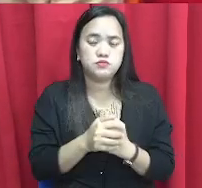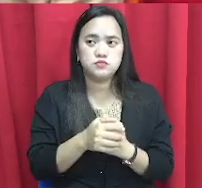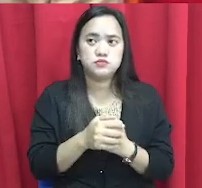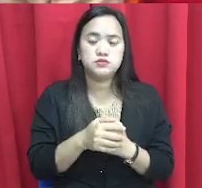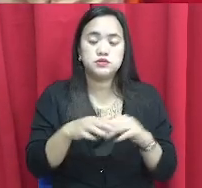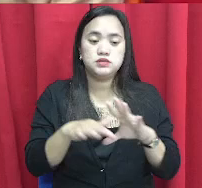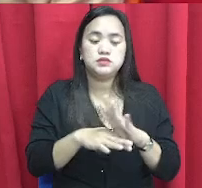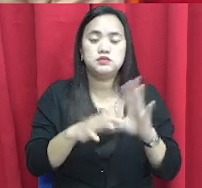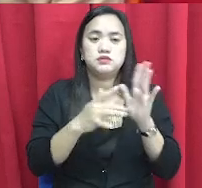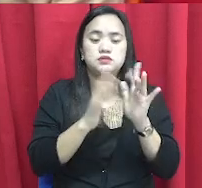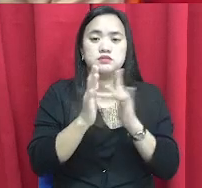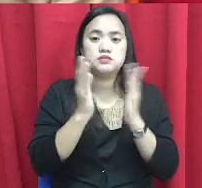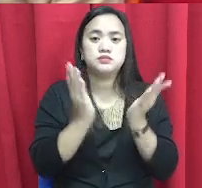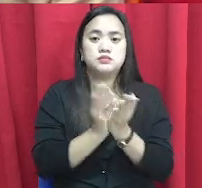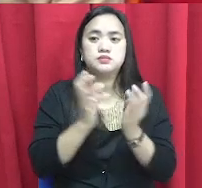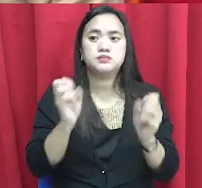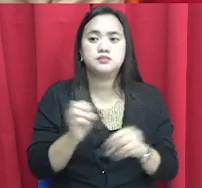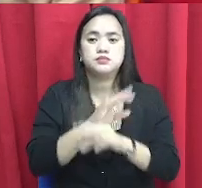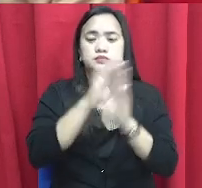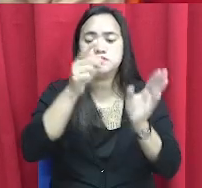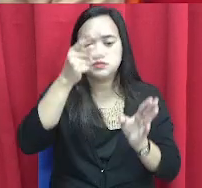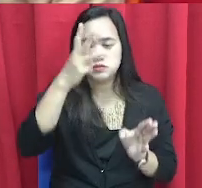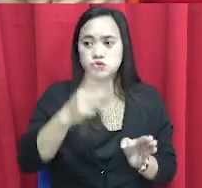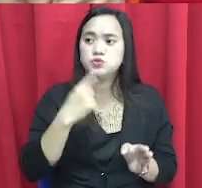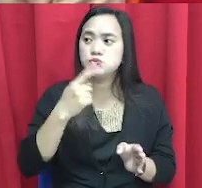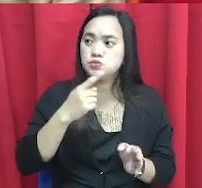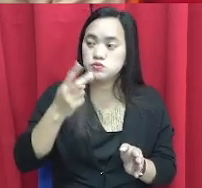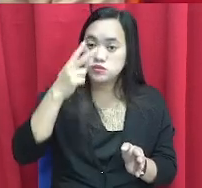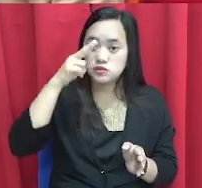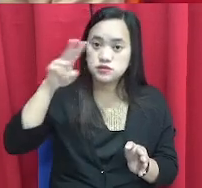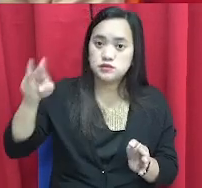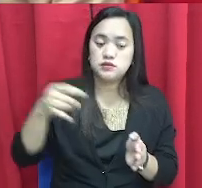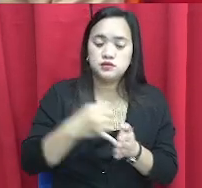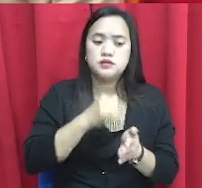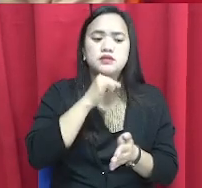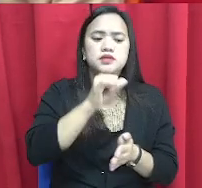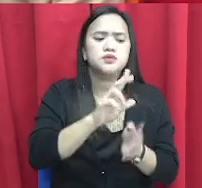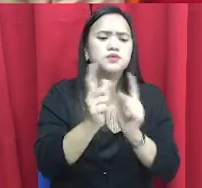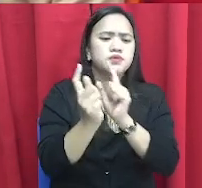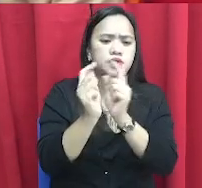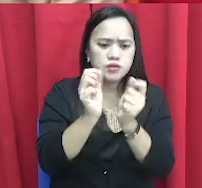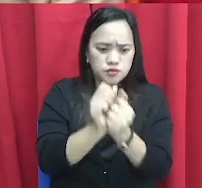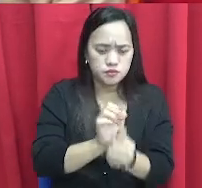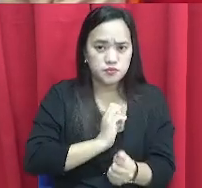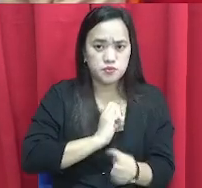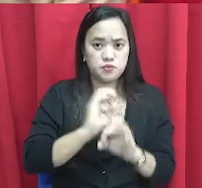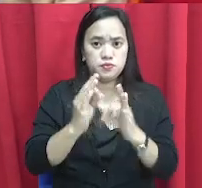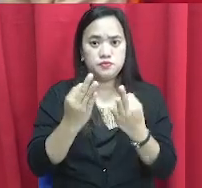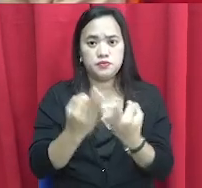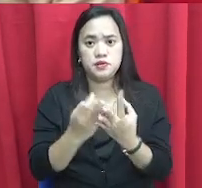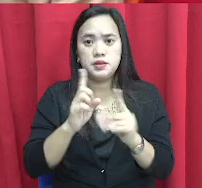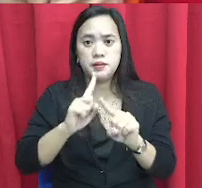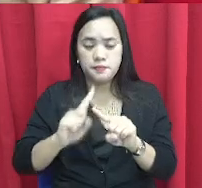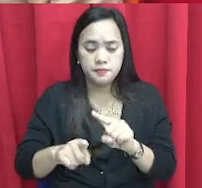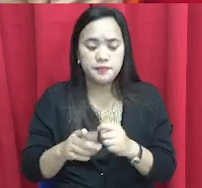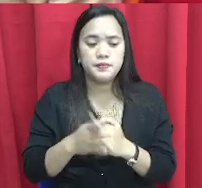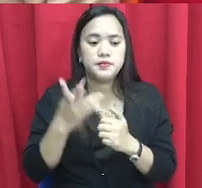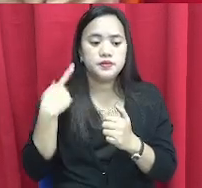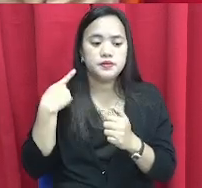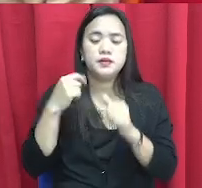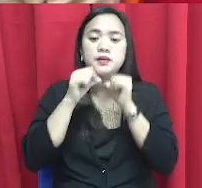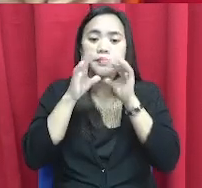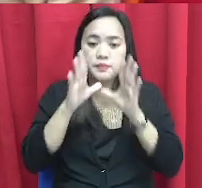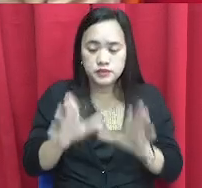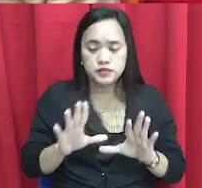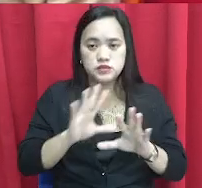sa liwanag ng Bibliya siya lang po nakitaan ng Diyos na maayos eh Hindi naman kasama yung pamilya niya eh pero nakasama sa blessing